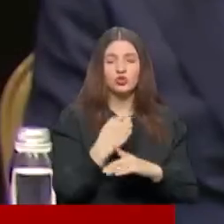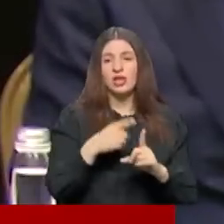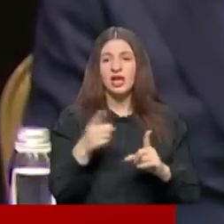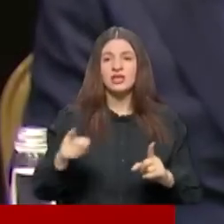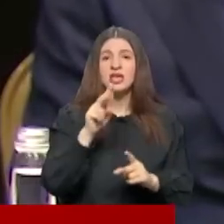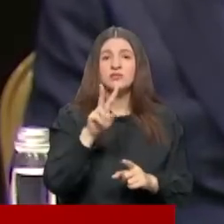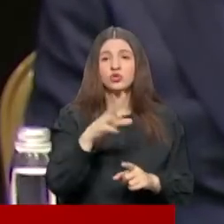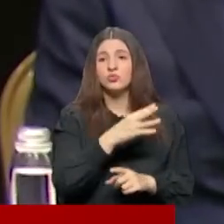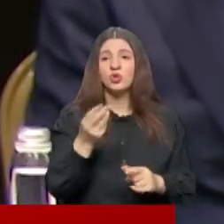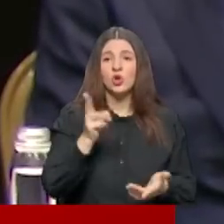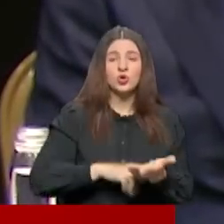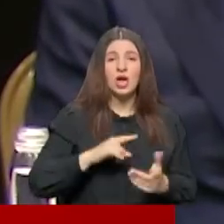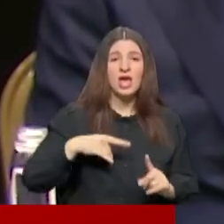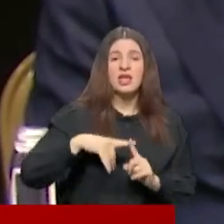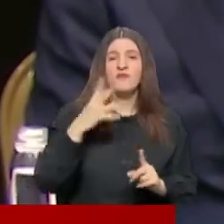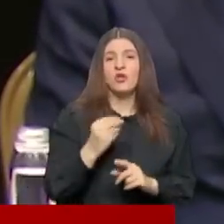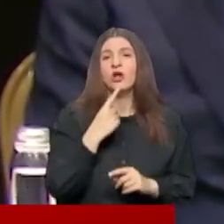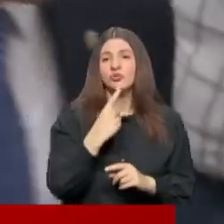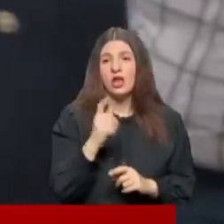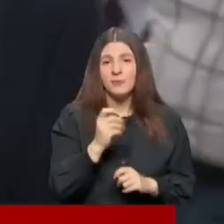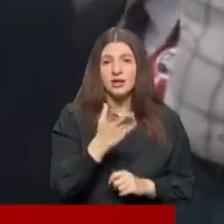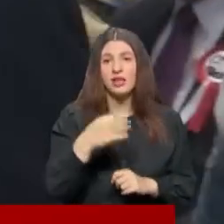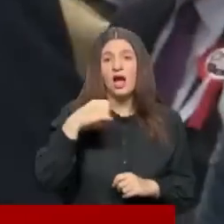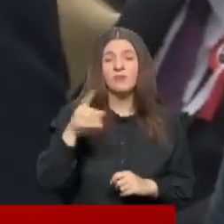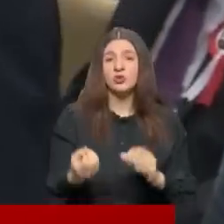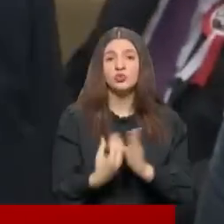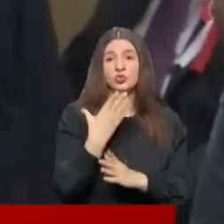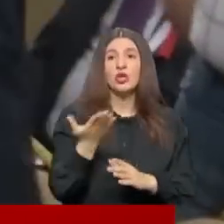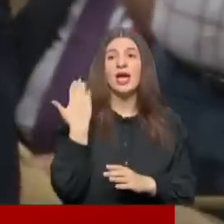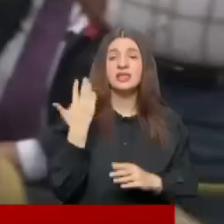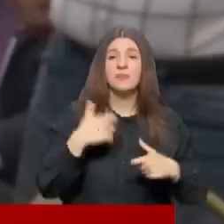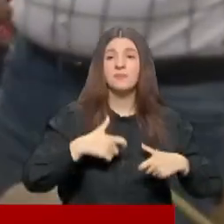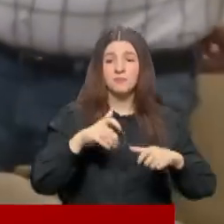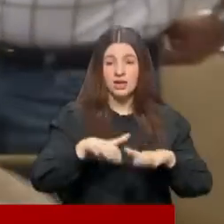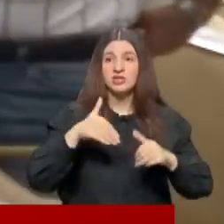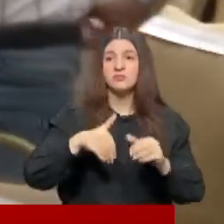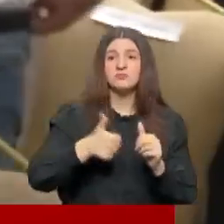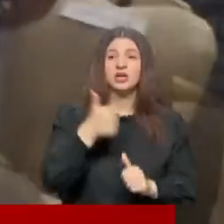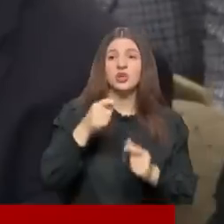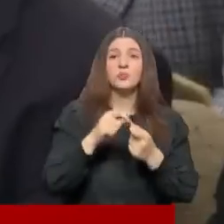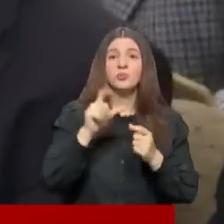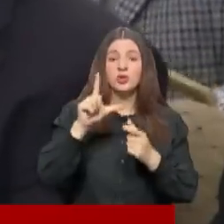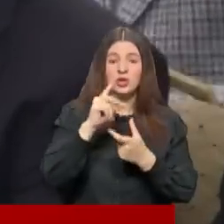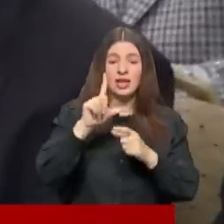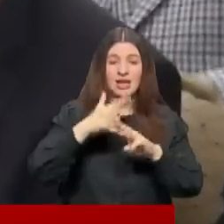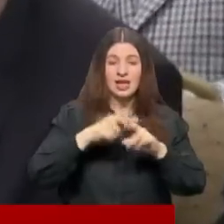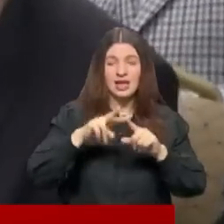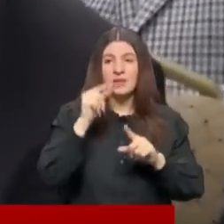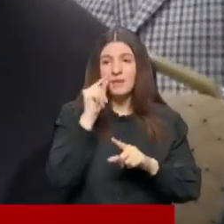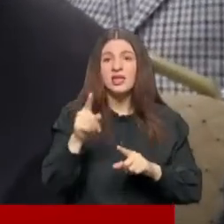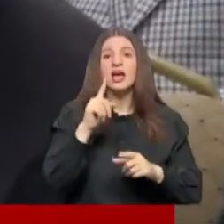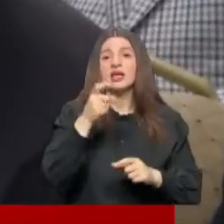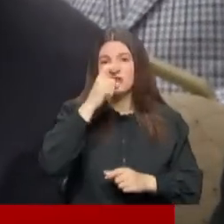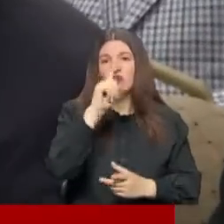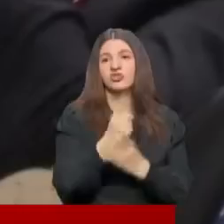kadar 23 milyon üyeye ulaşmak olarak açıklarken AK Parti kurucusu eski meclis başkanı Bülent Arınç kral çıplak demenin vakti